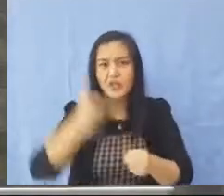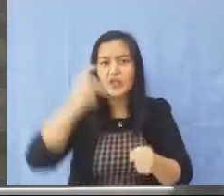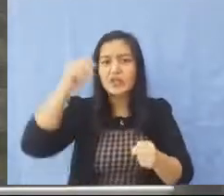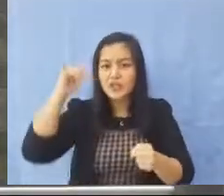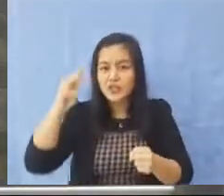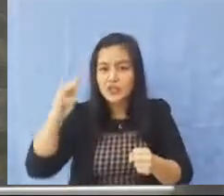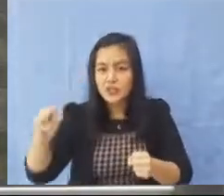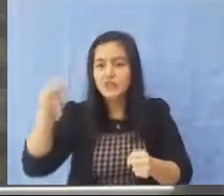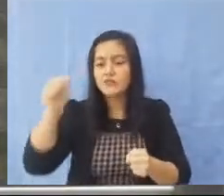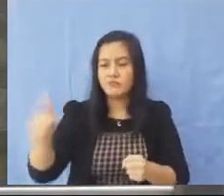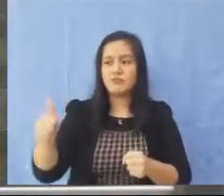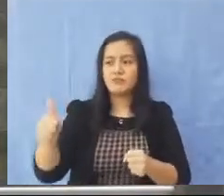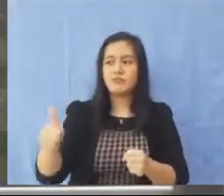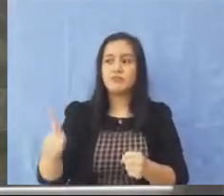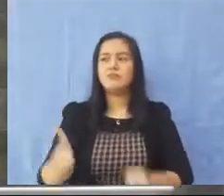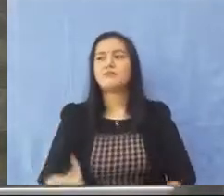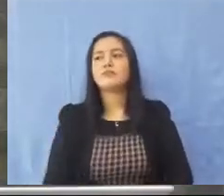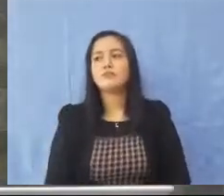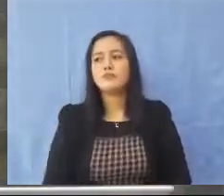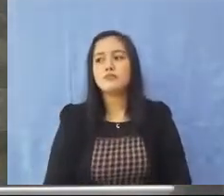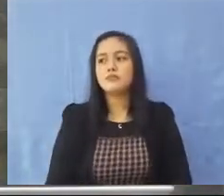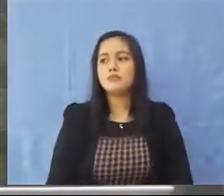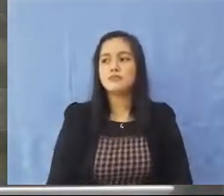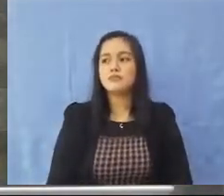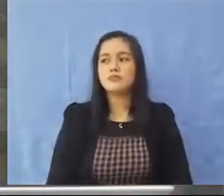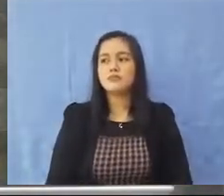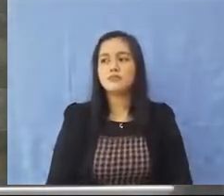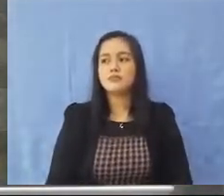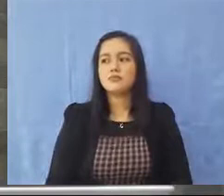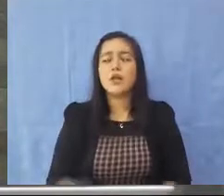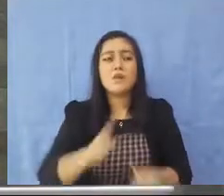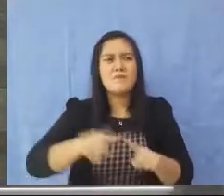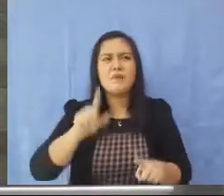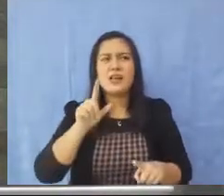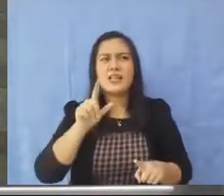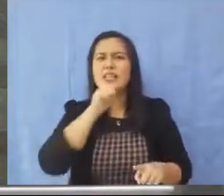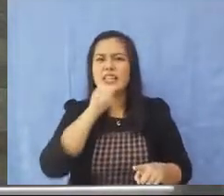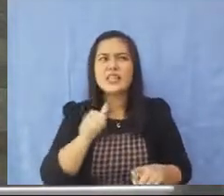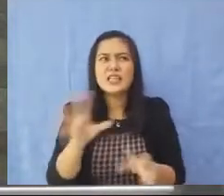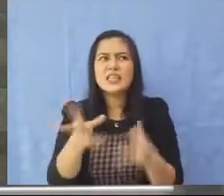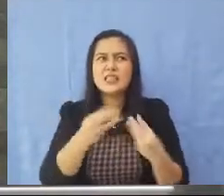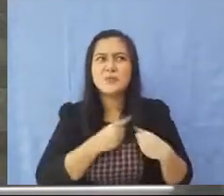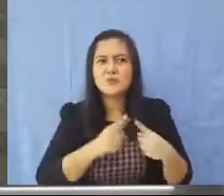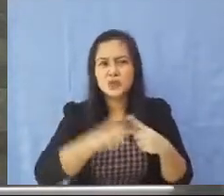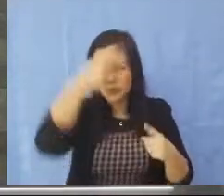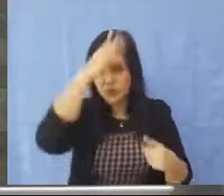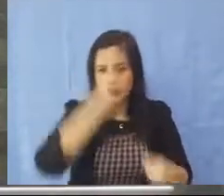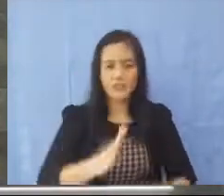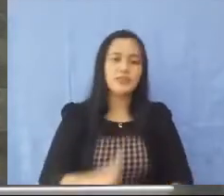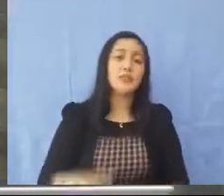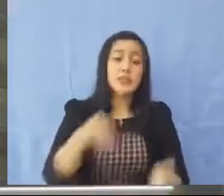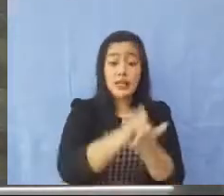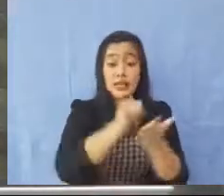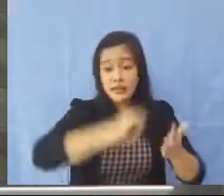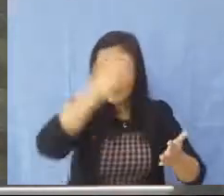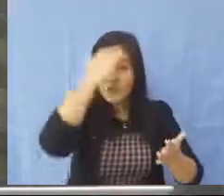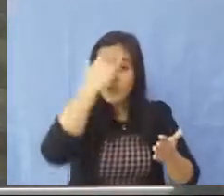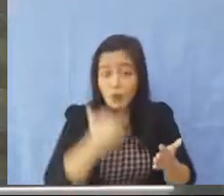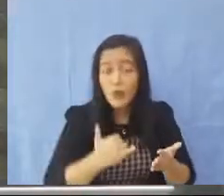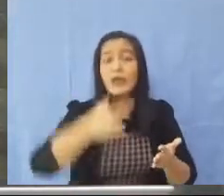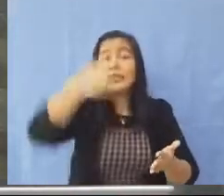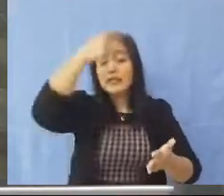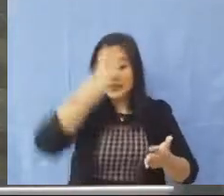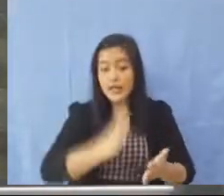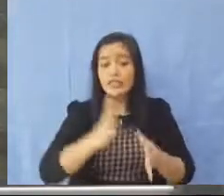pamantayan sa kanilang pagdating sa standard nila sa pananamit. Kaya nga, God provided for them. You see? Diyan pa lang